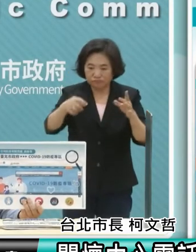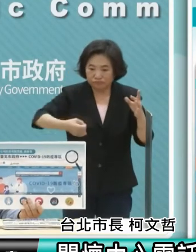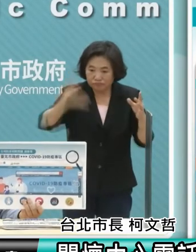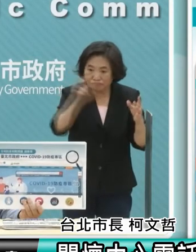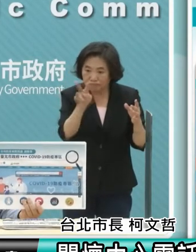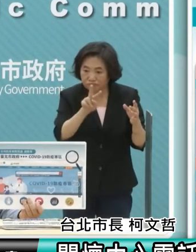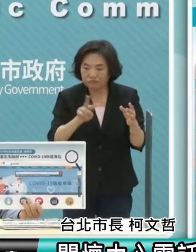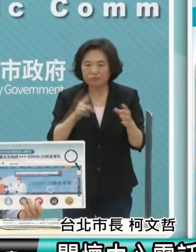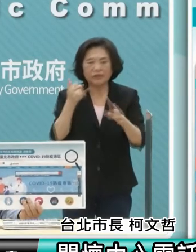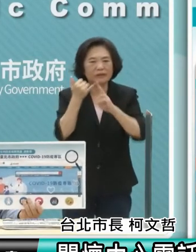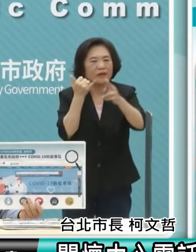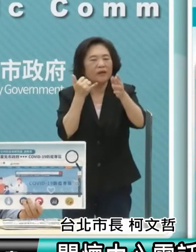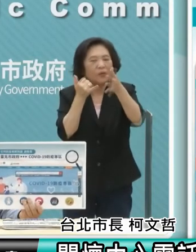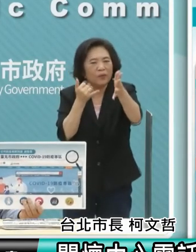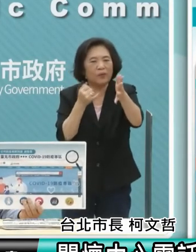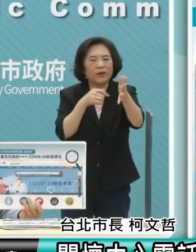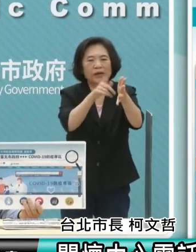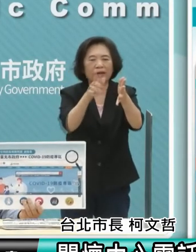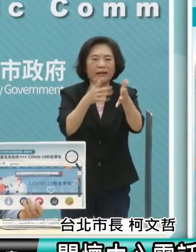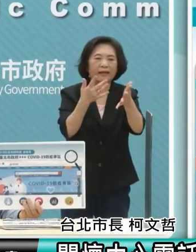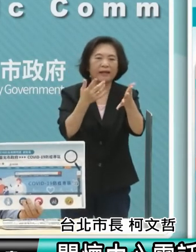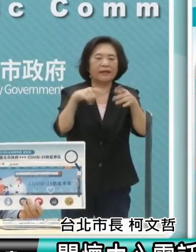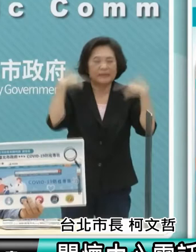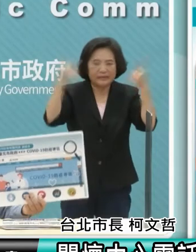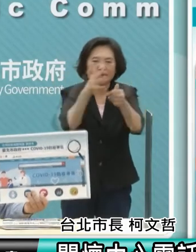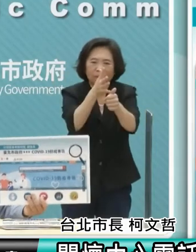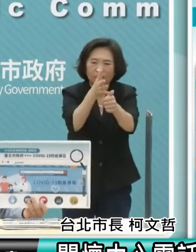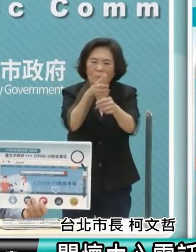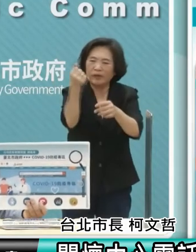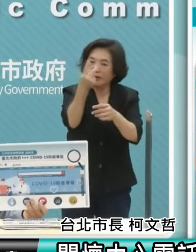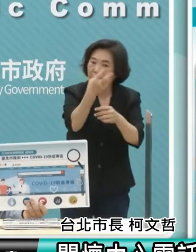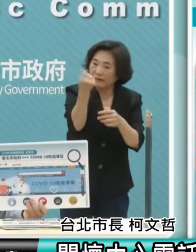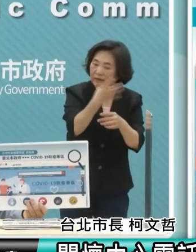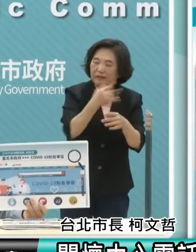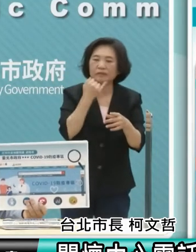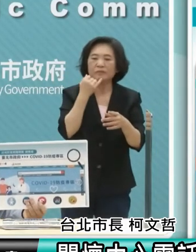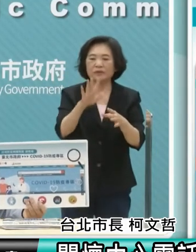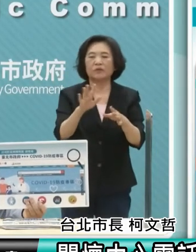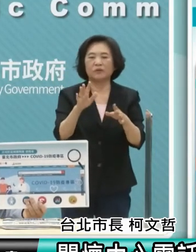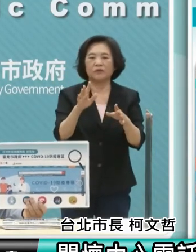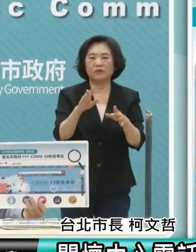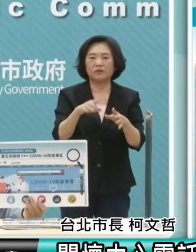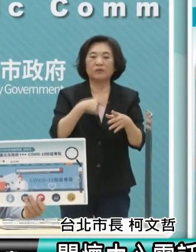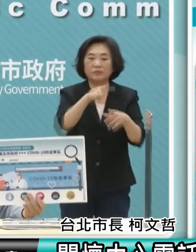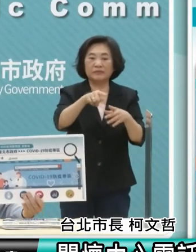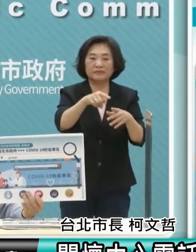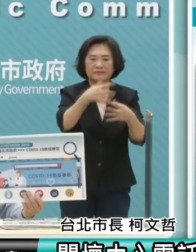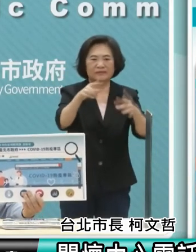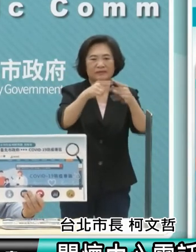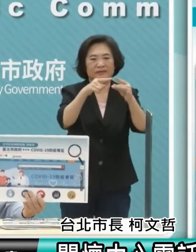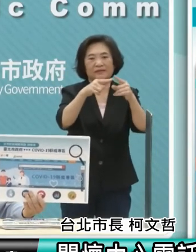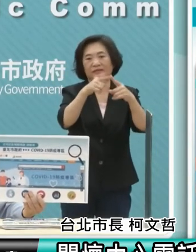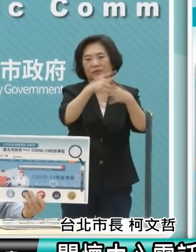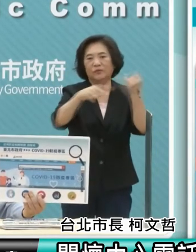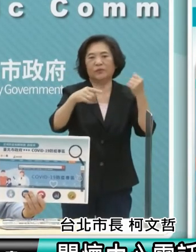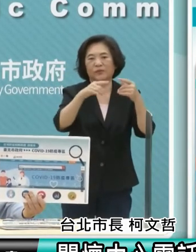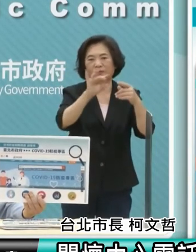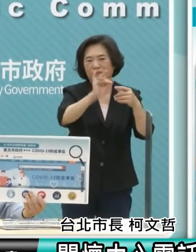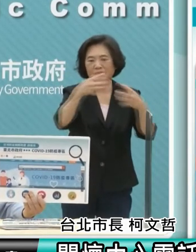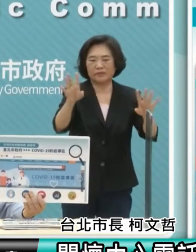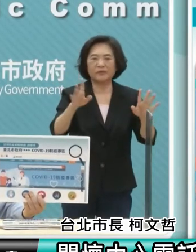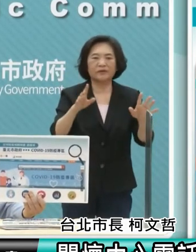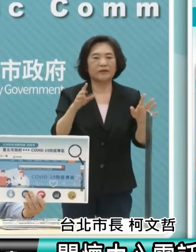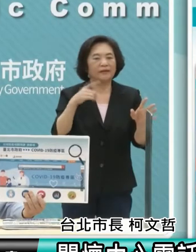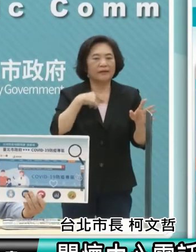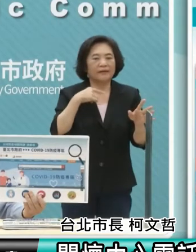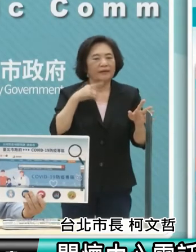但是很方便的，可是造成大家很大的负担，你知道所以我们雇了好几百人，你知道每天在接电话。与其这样，你知道不如我